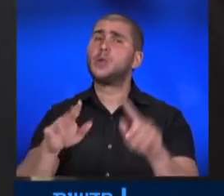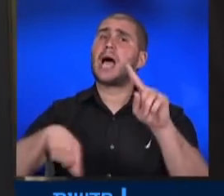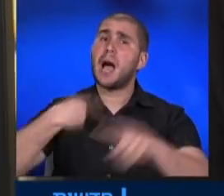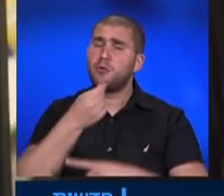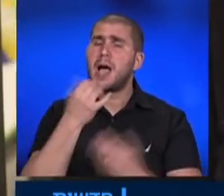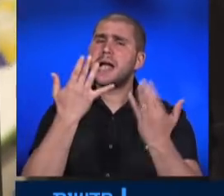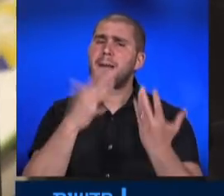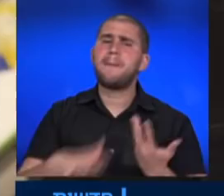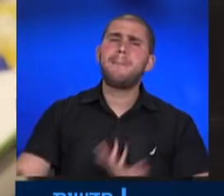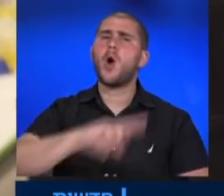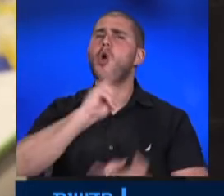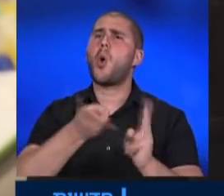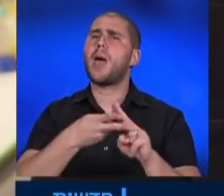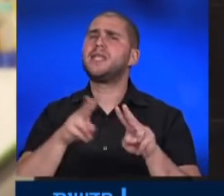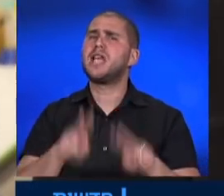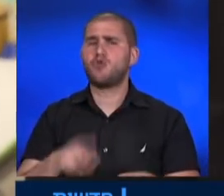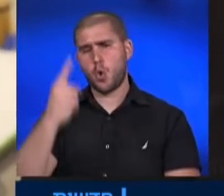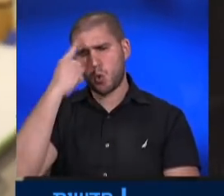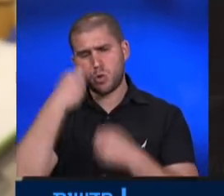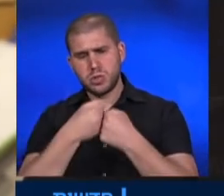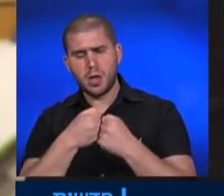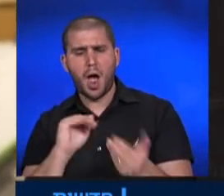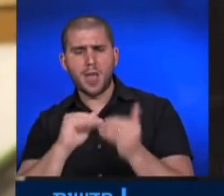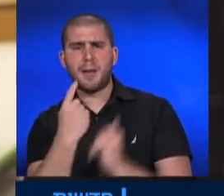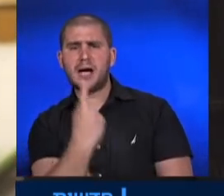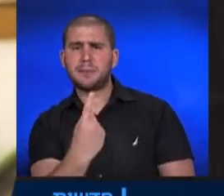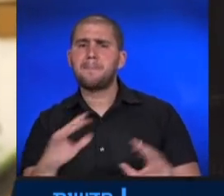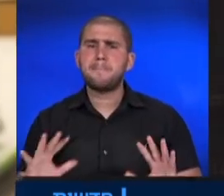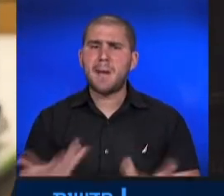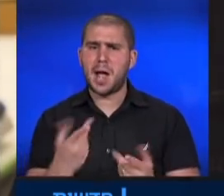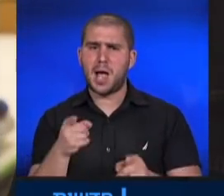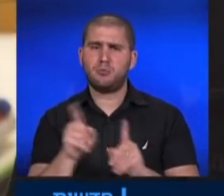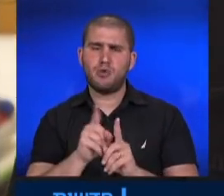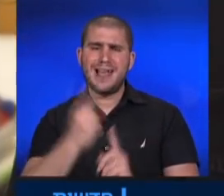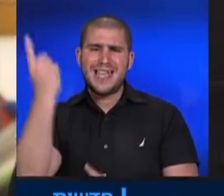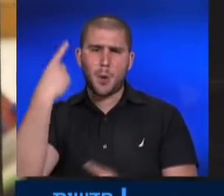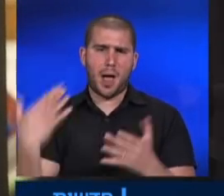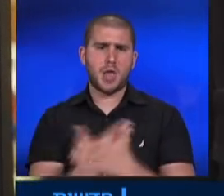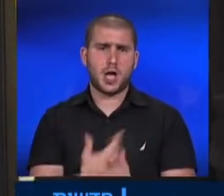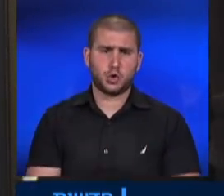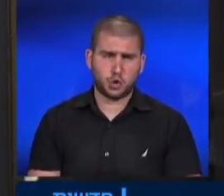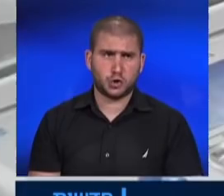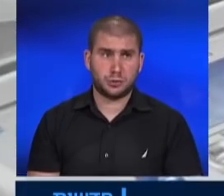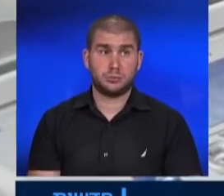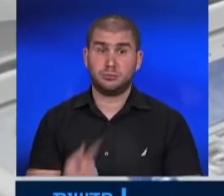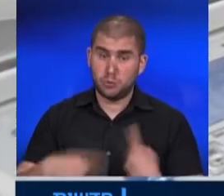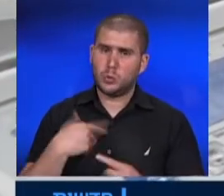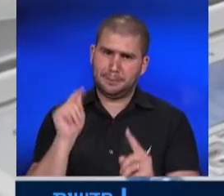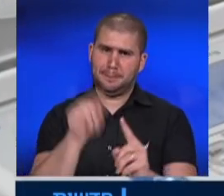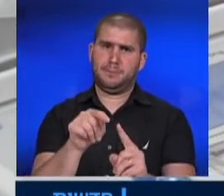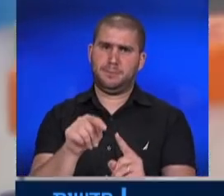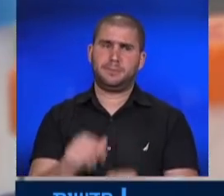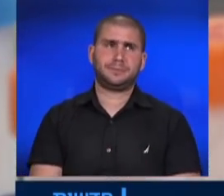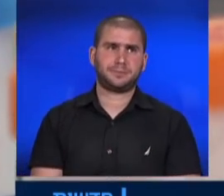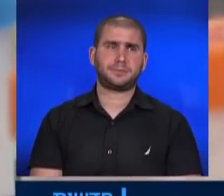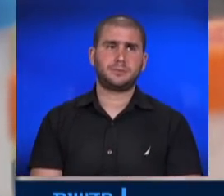מערכות בעולם קיימות שיודעות להתאים את עצמם מהר לאיומים החדשים. ואנחנו רוצים להיות שם. איך קוראים למוצר הזה?